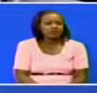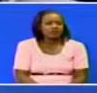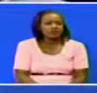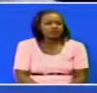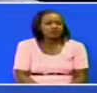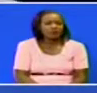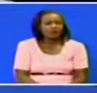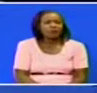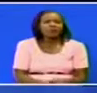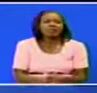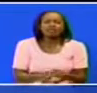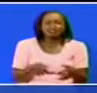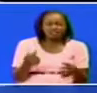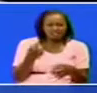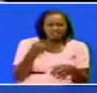Alitumwa jana